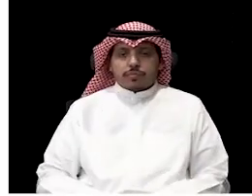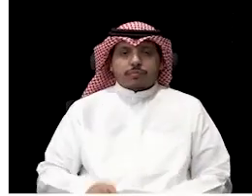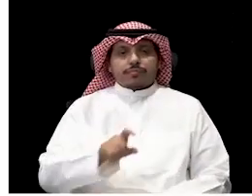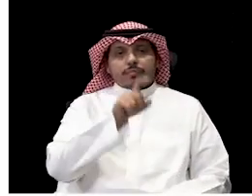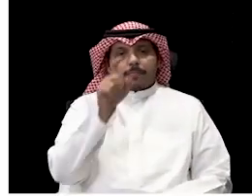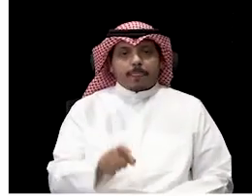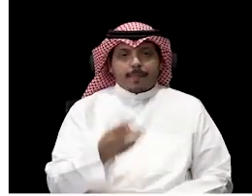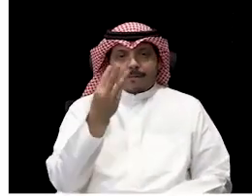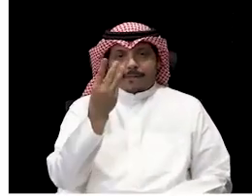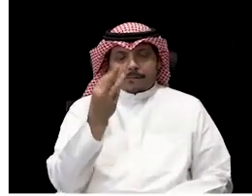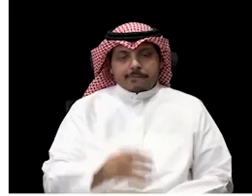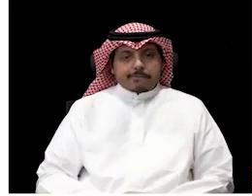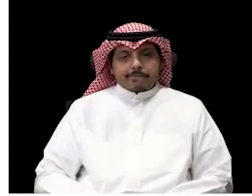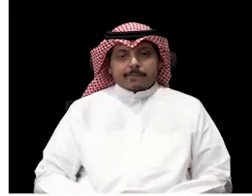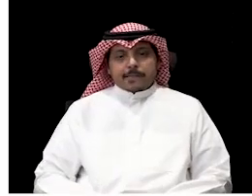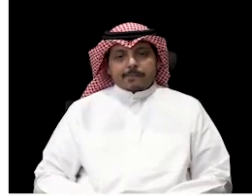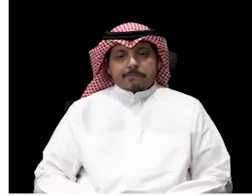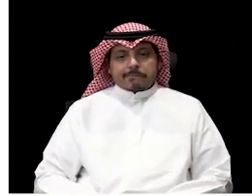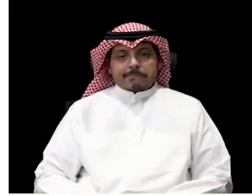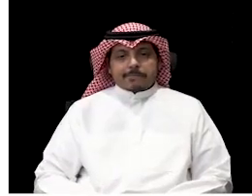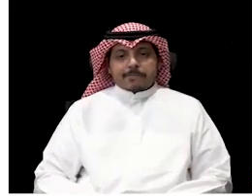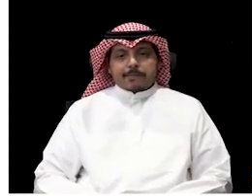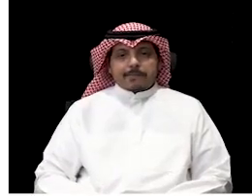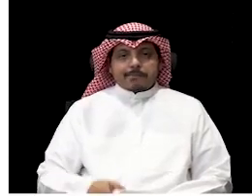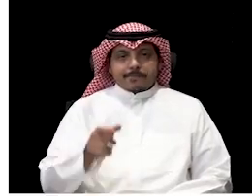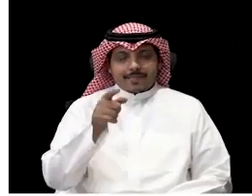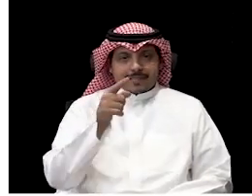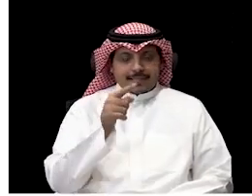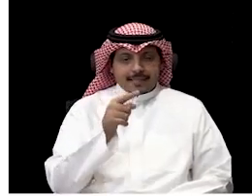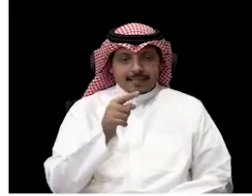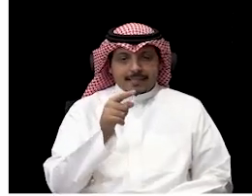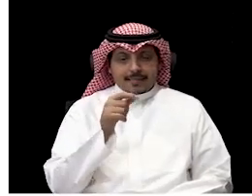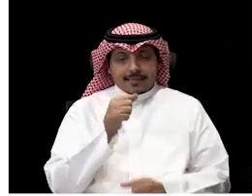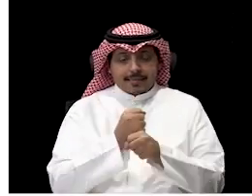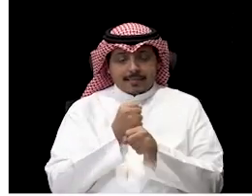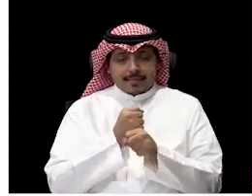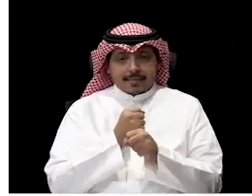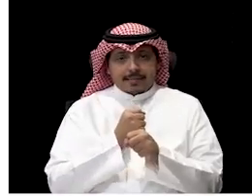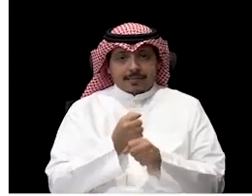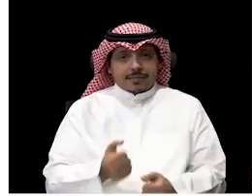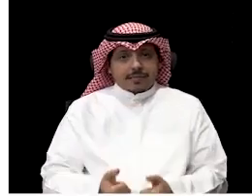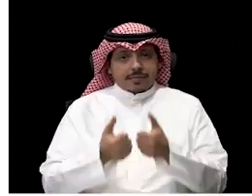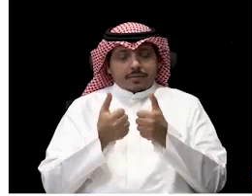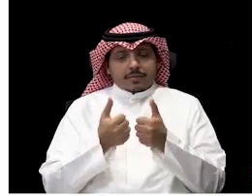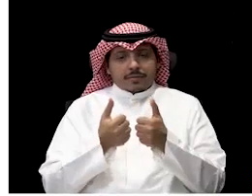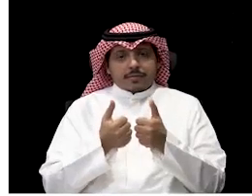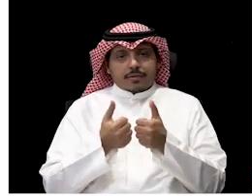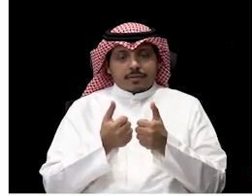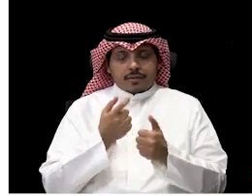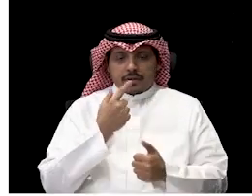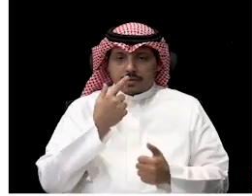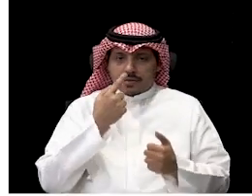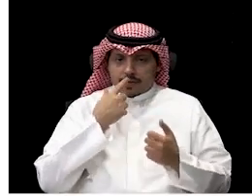في نشاط رقم 3، يحدد الطلبة الأعمال التي تصنف ضمن الإنجاز الذاتي. إذا